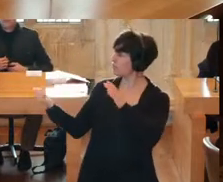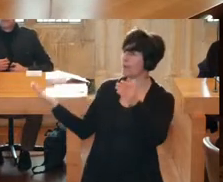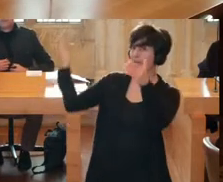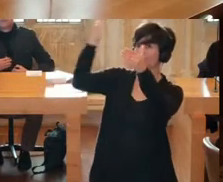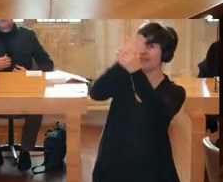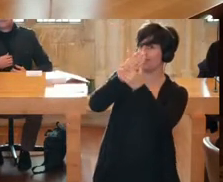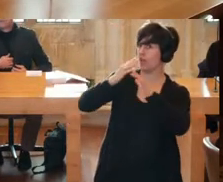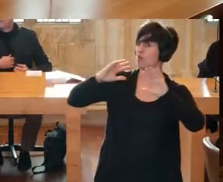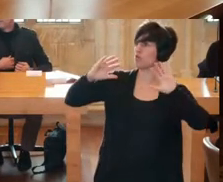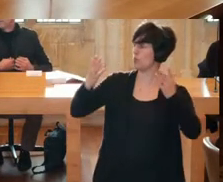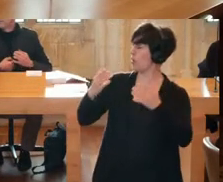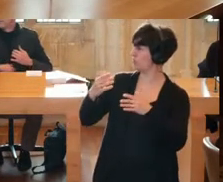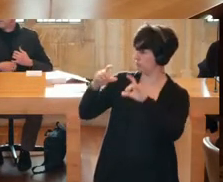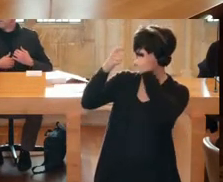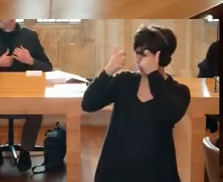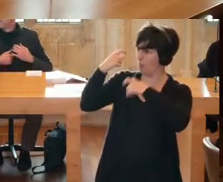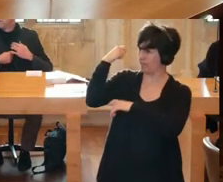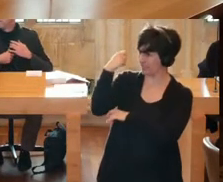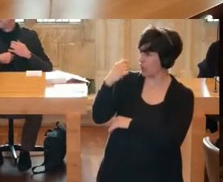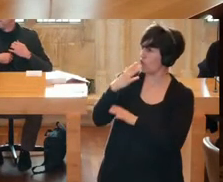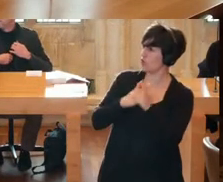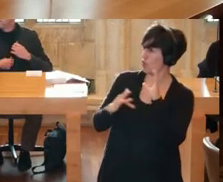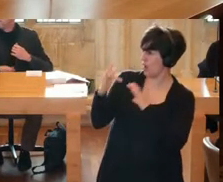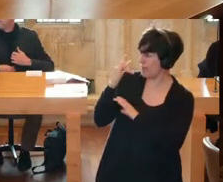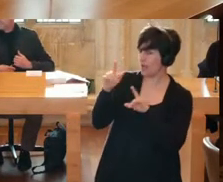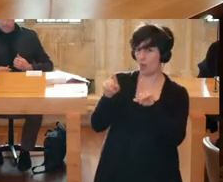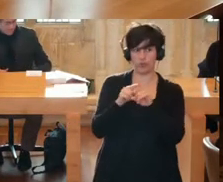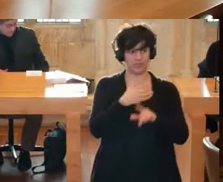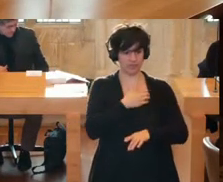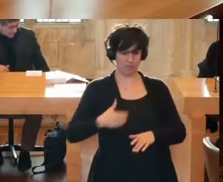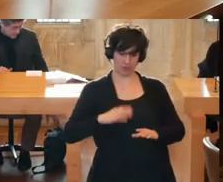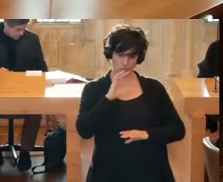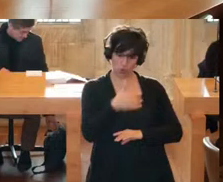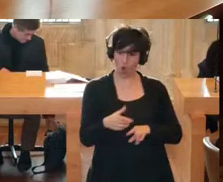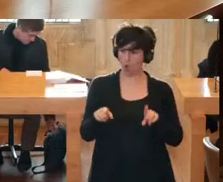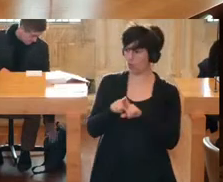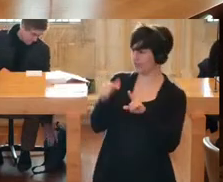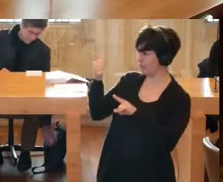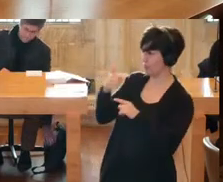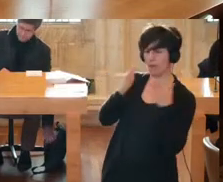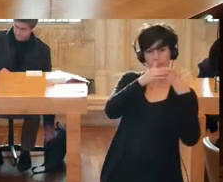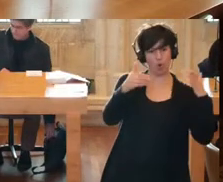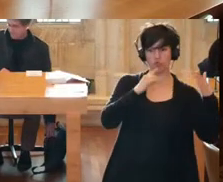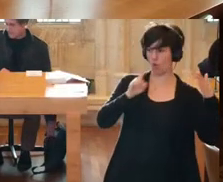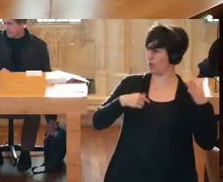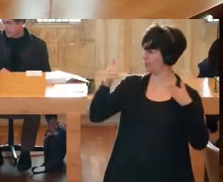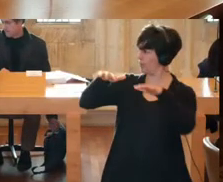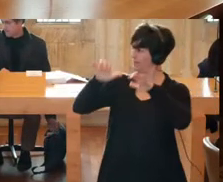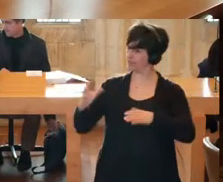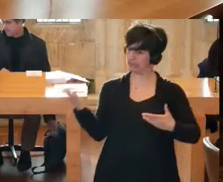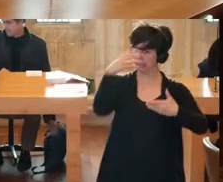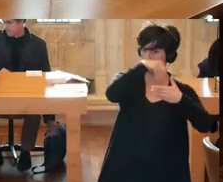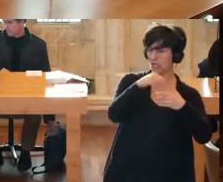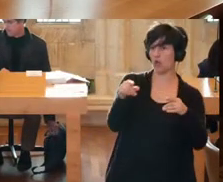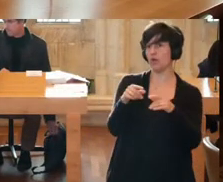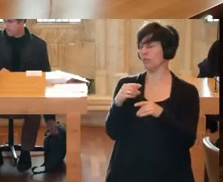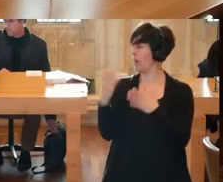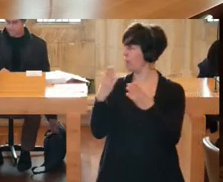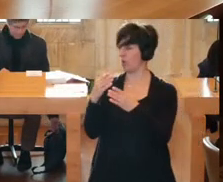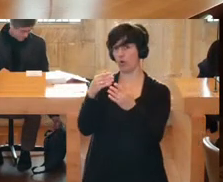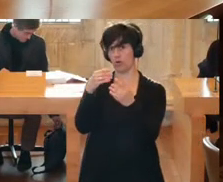tant que président de Camp-la-Mer, en tant que maire de Caen, en tant qu'administrateur de Port de Normandie, auprès du maire de